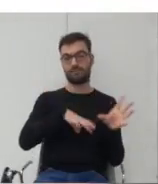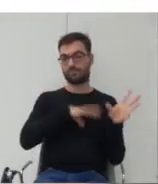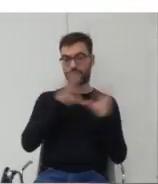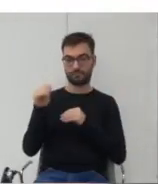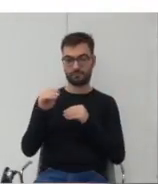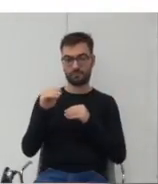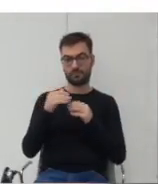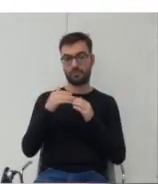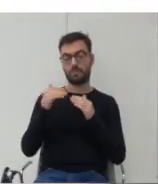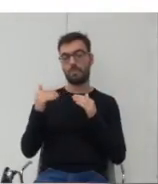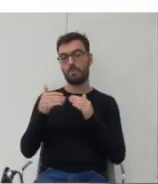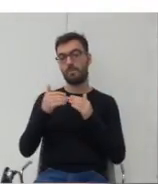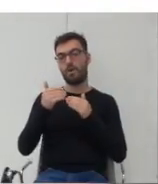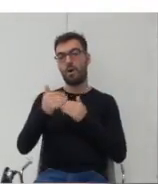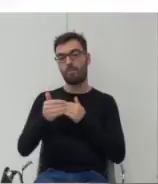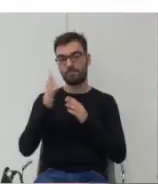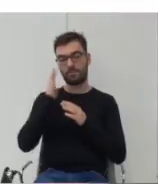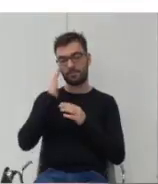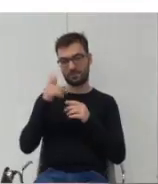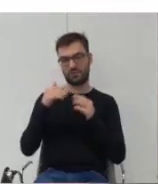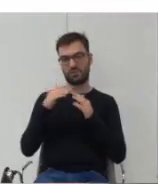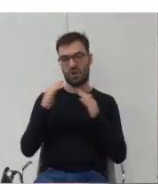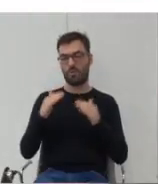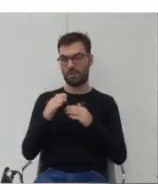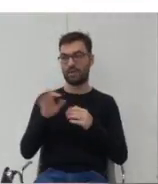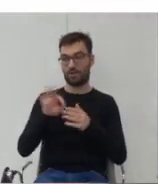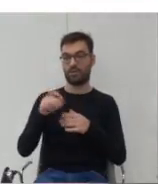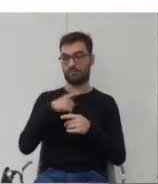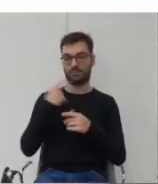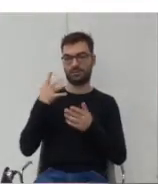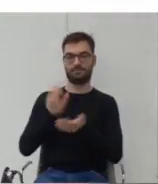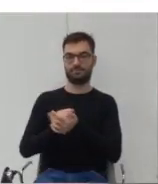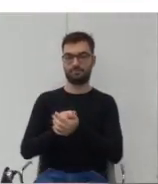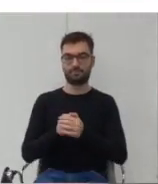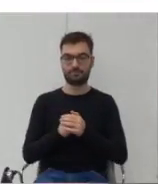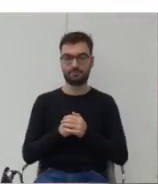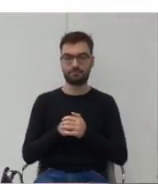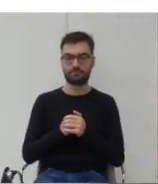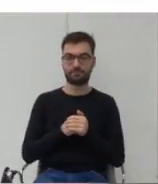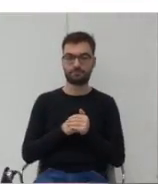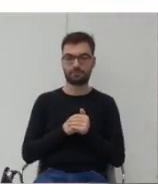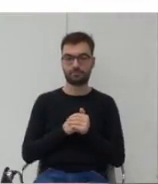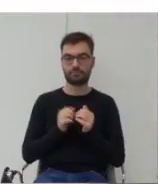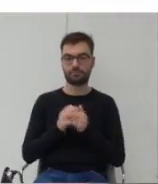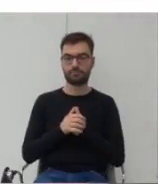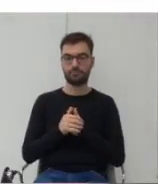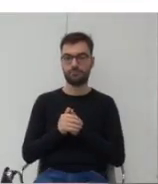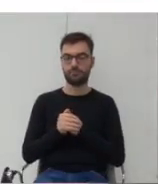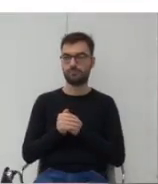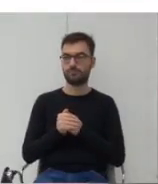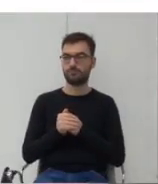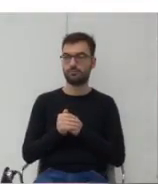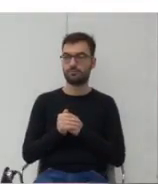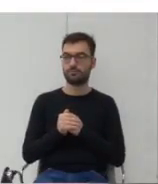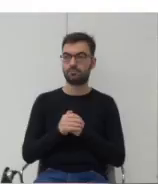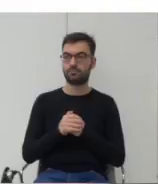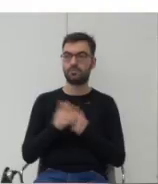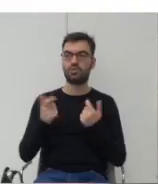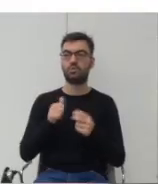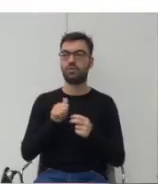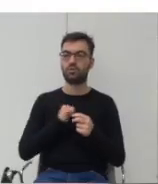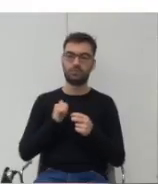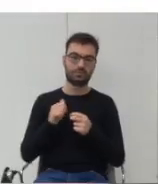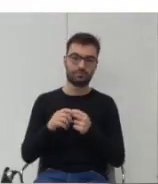parku pod domek, który właśnie żeśmy wydzierżawili i urządziła